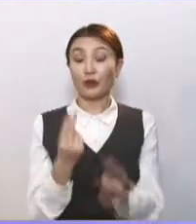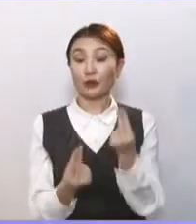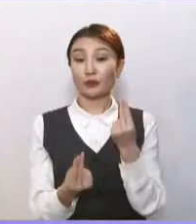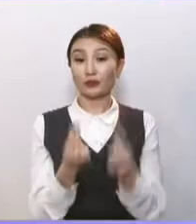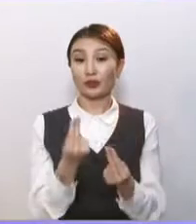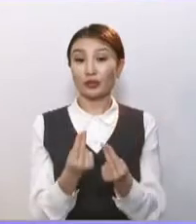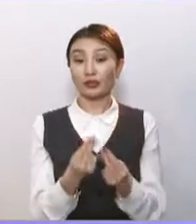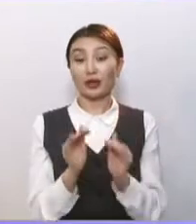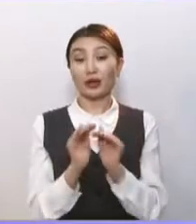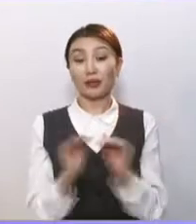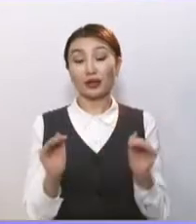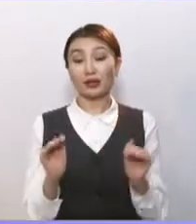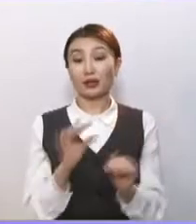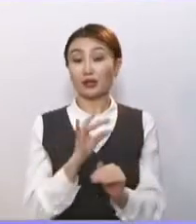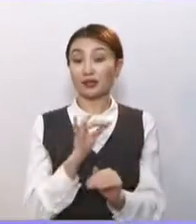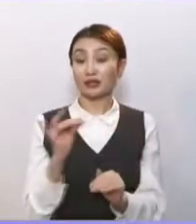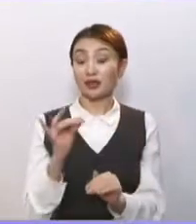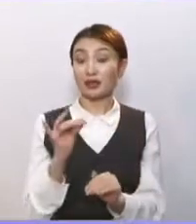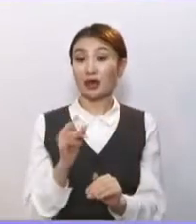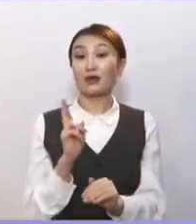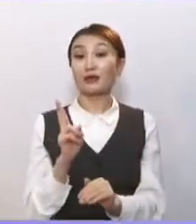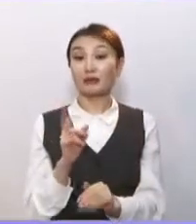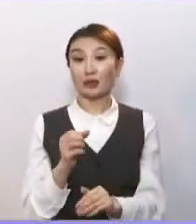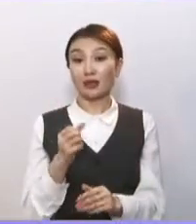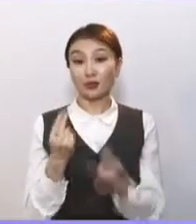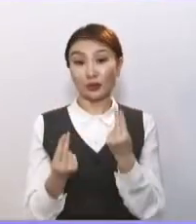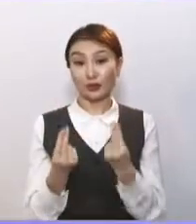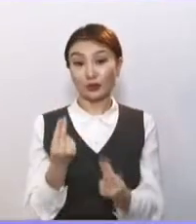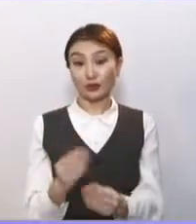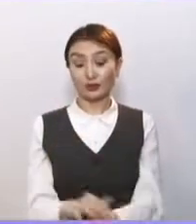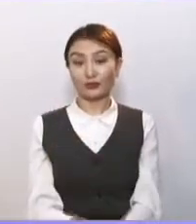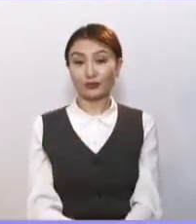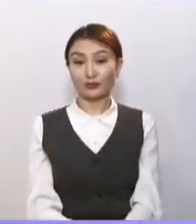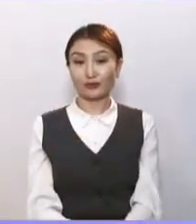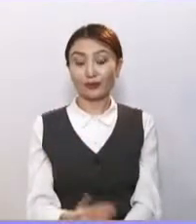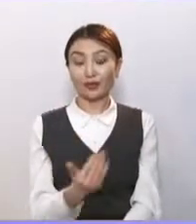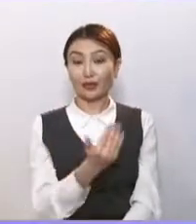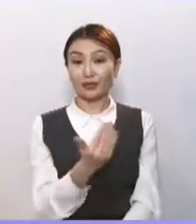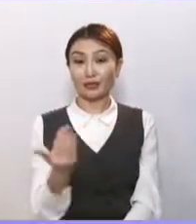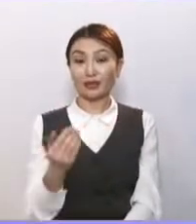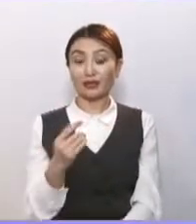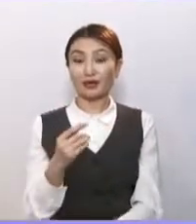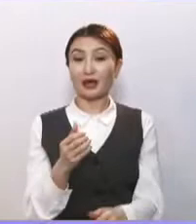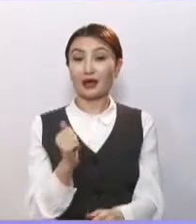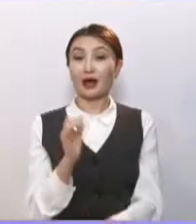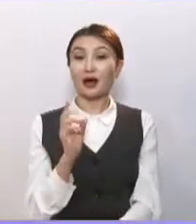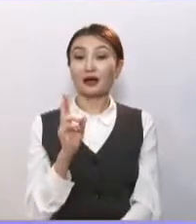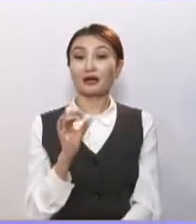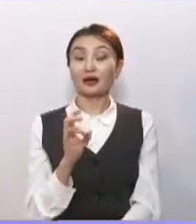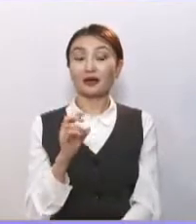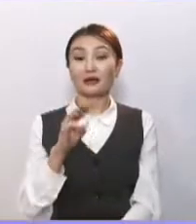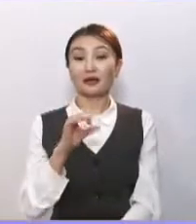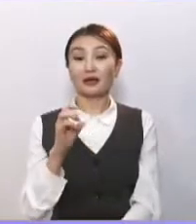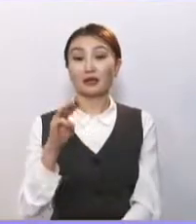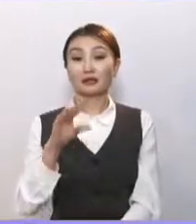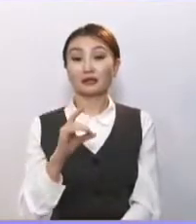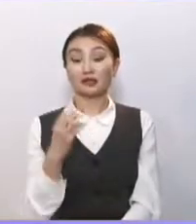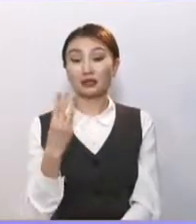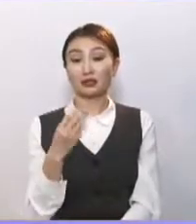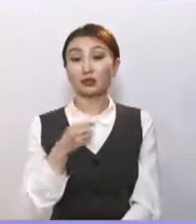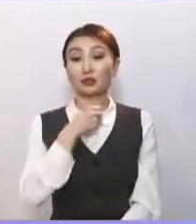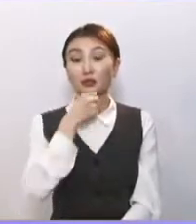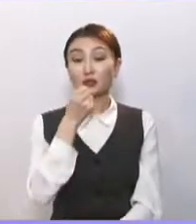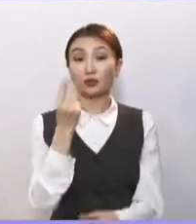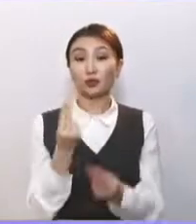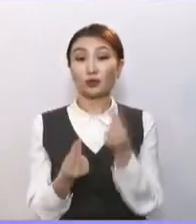Оюндарды балдар жана кимдер ойношот? Силерге аркан тартыш, чоңдор